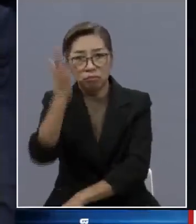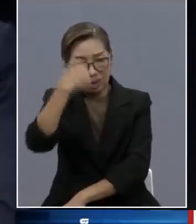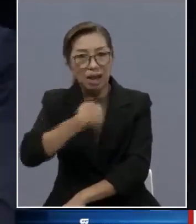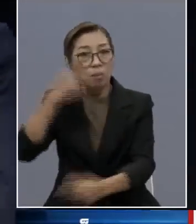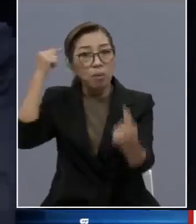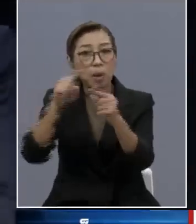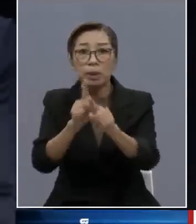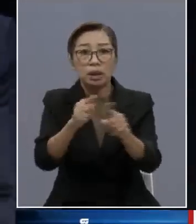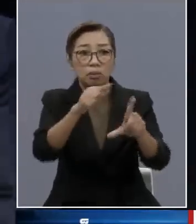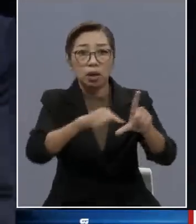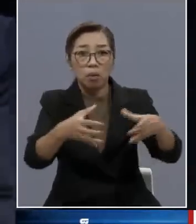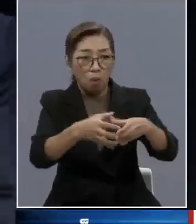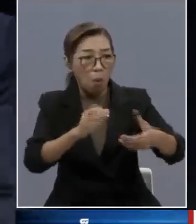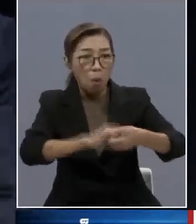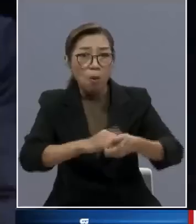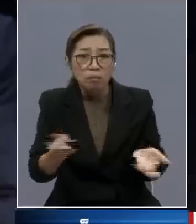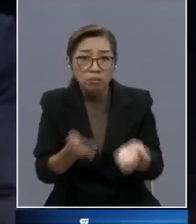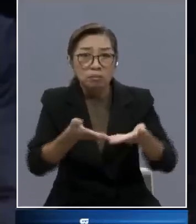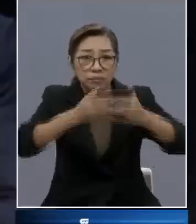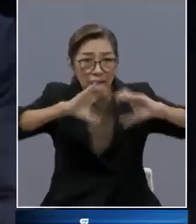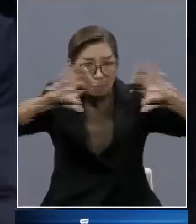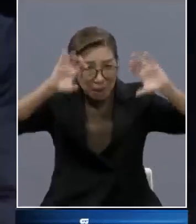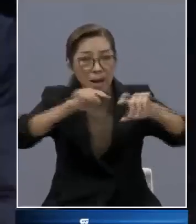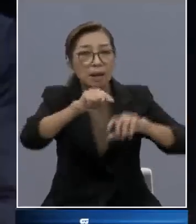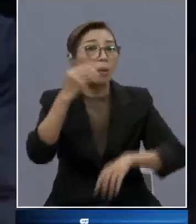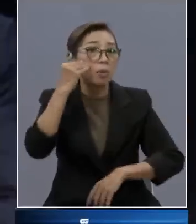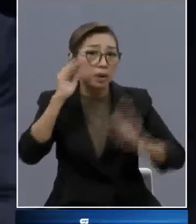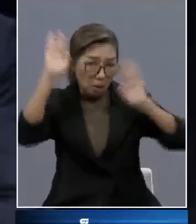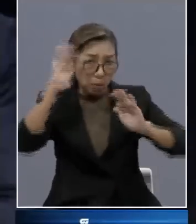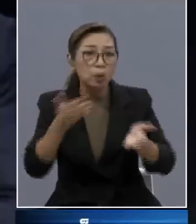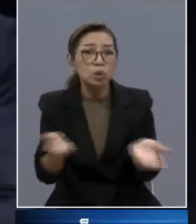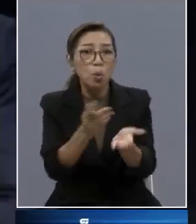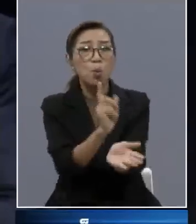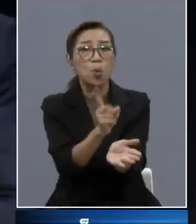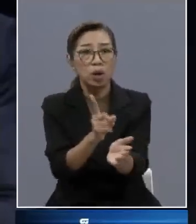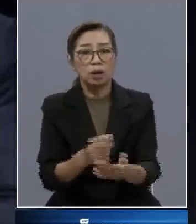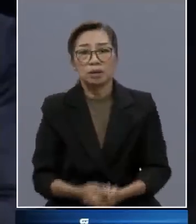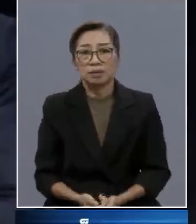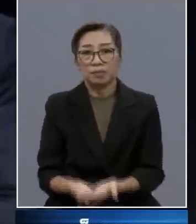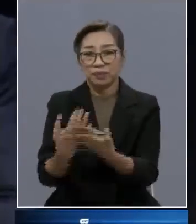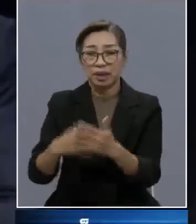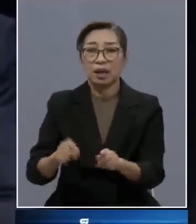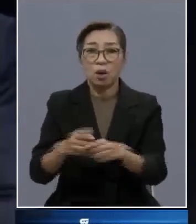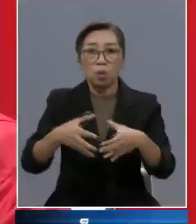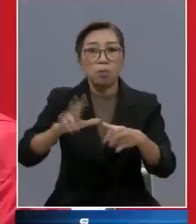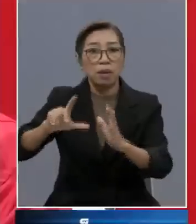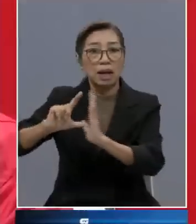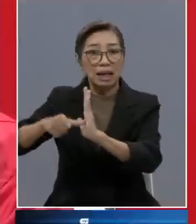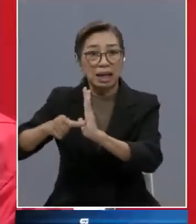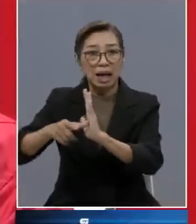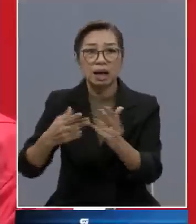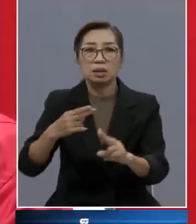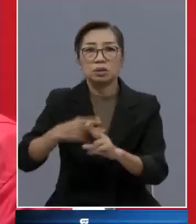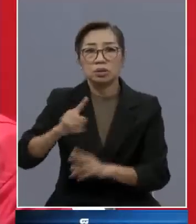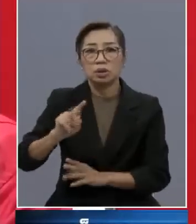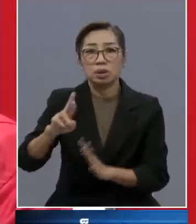คก้าวไกลในการจัดตั้งรัฐบาลให้ได้นะ ใช่ครับแล้วก็เช่นเดียวกันกับคุณประเสริฐจันทระรวงทองครับเลขาธิการพรรคเพื่อไทยก็พูดถึงเรื่องนี้เหมือนกันบ